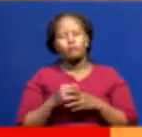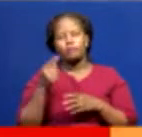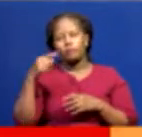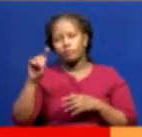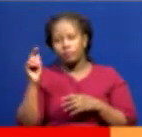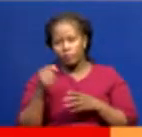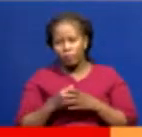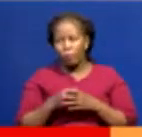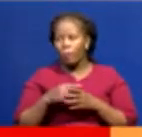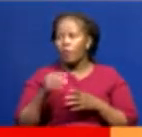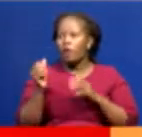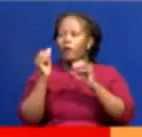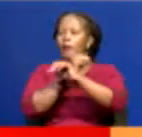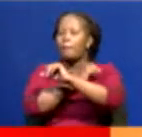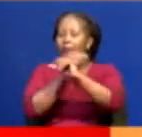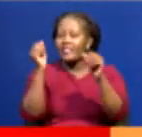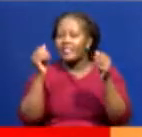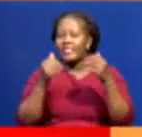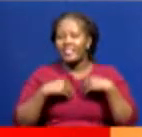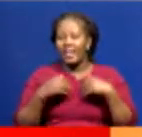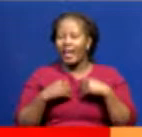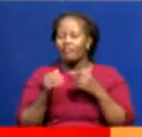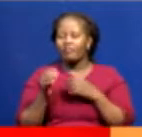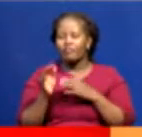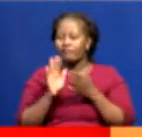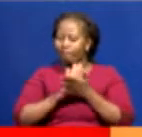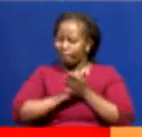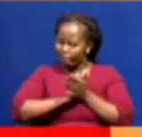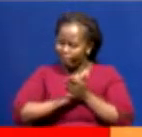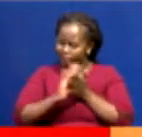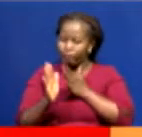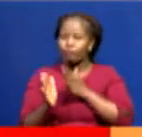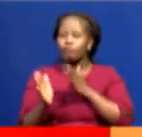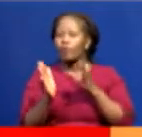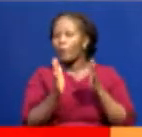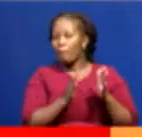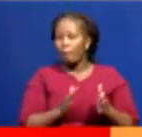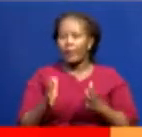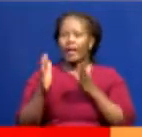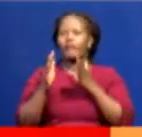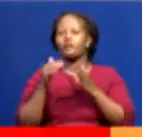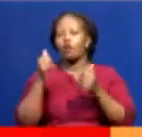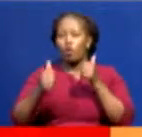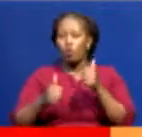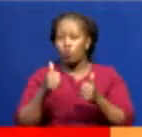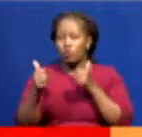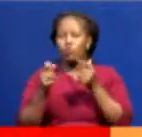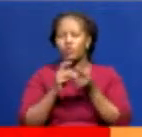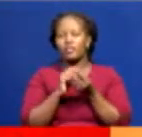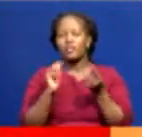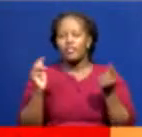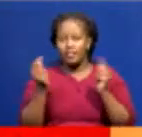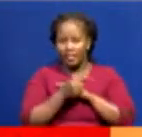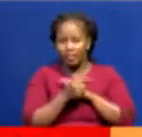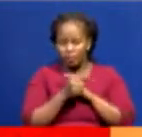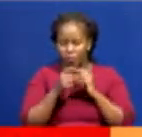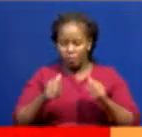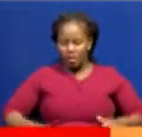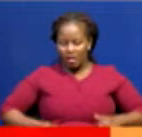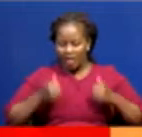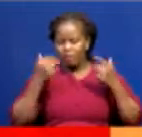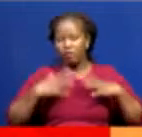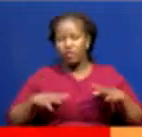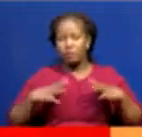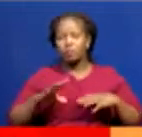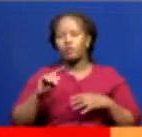Rais ameweka mikakati kabambe, mikakati ambazo itabadilisha maisha ya wananchi wetu wa